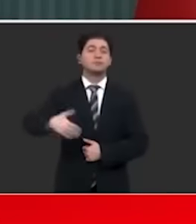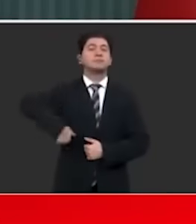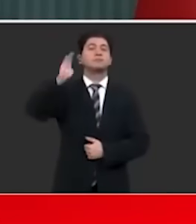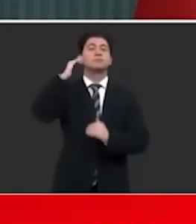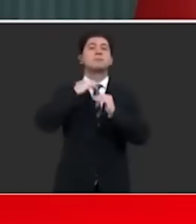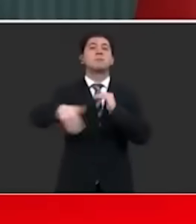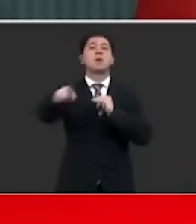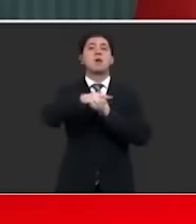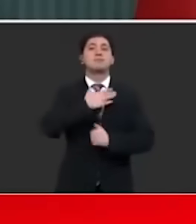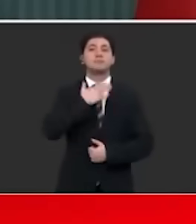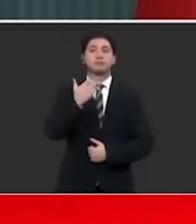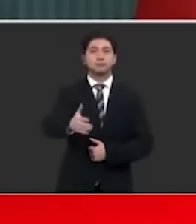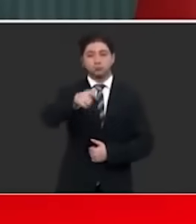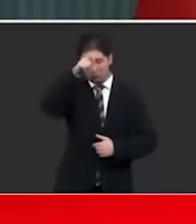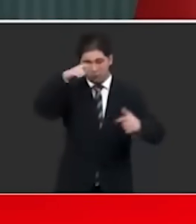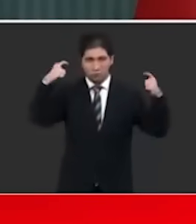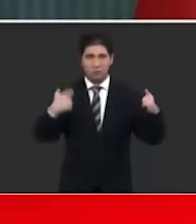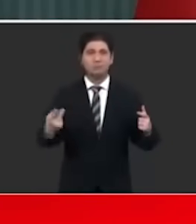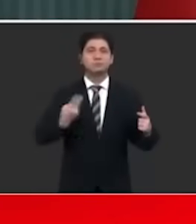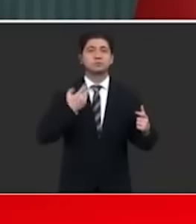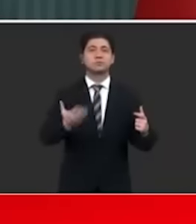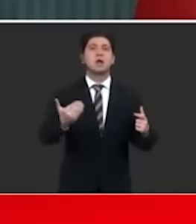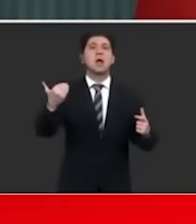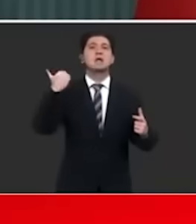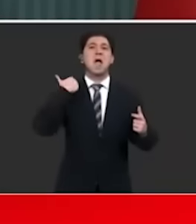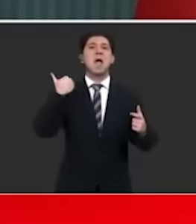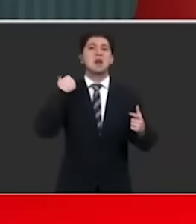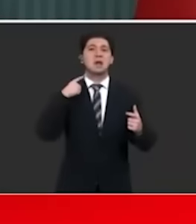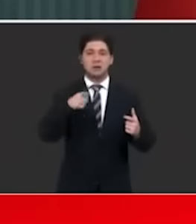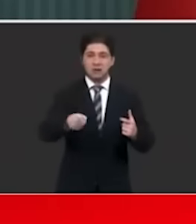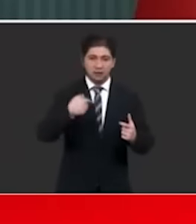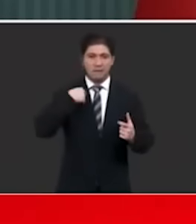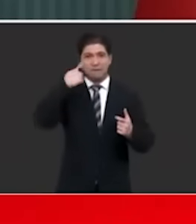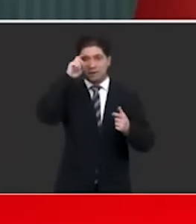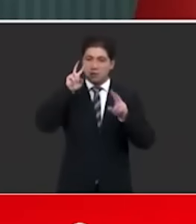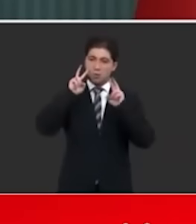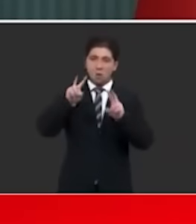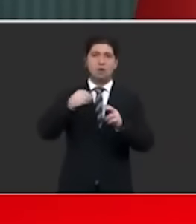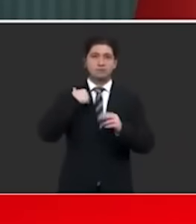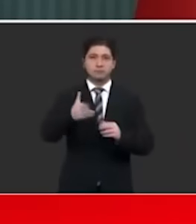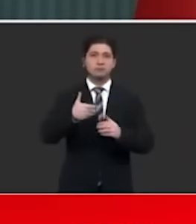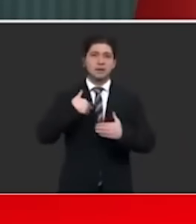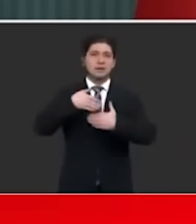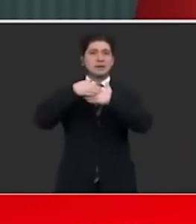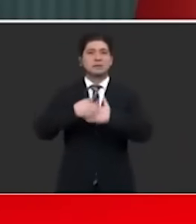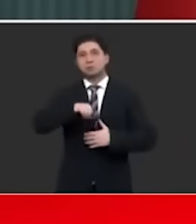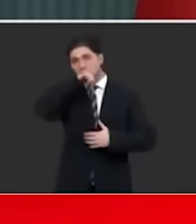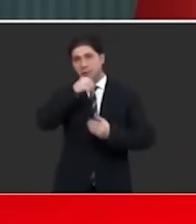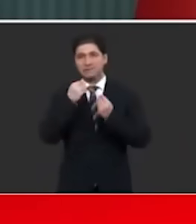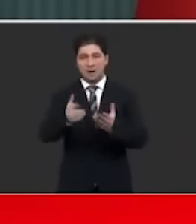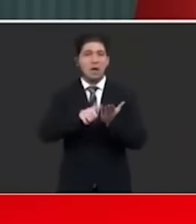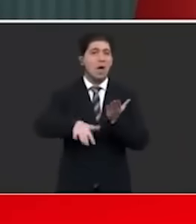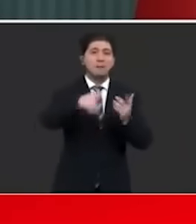milletim, ülkemizi yeni bir tasavvur ve yaklaşımla tanıştırdığımız bütün bu